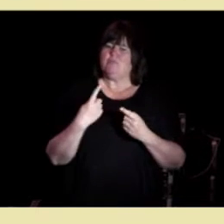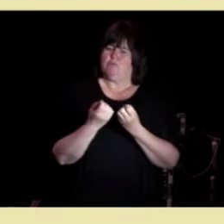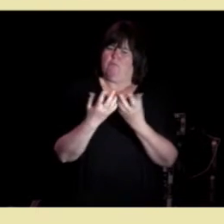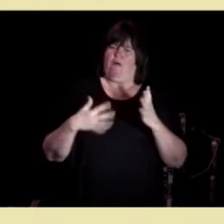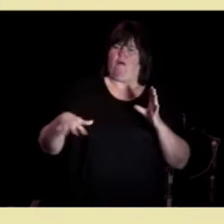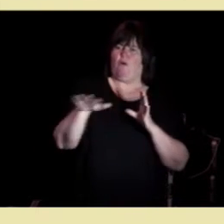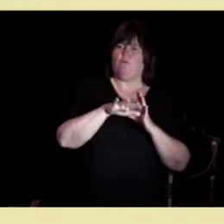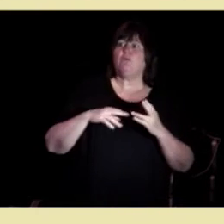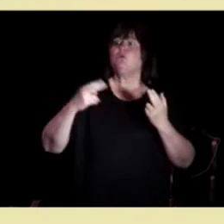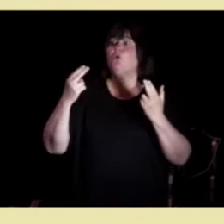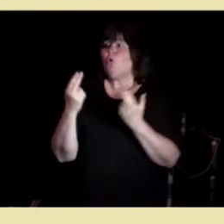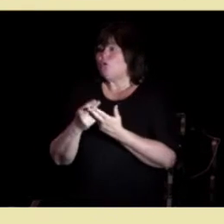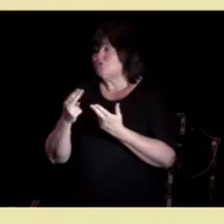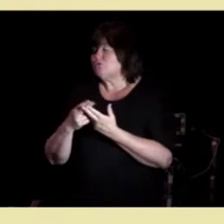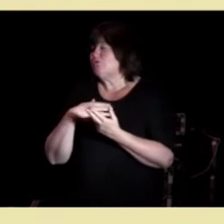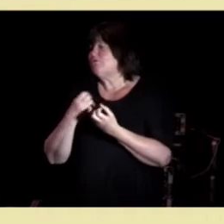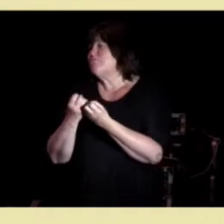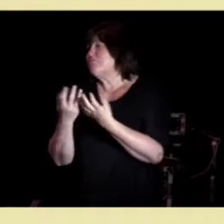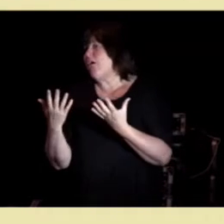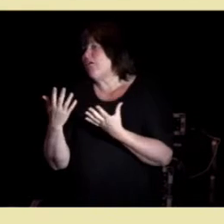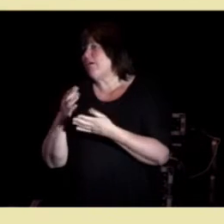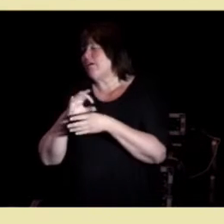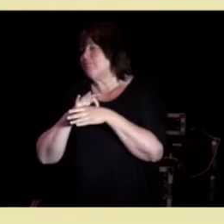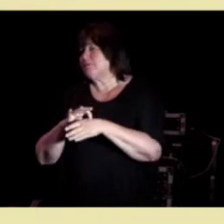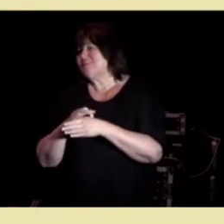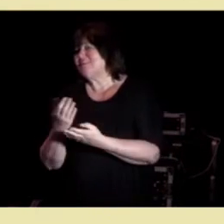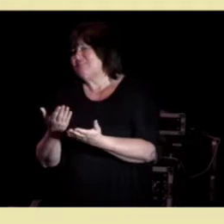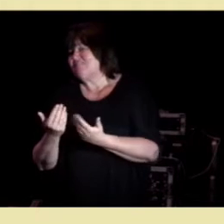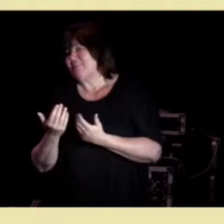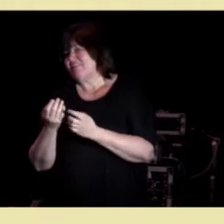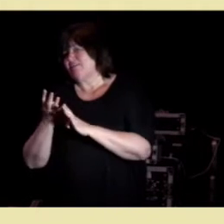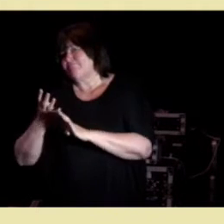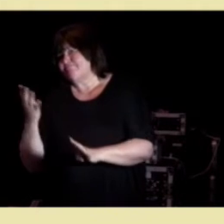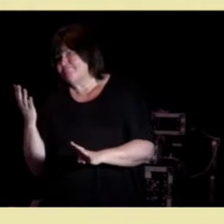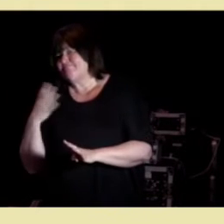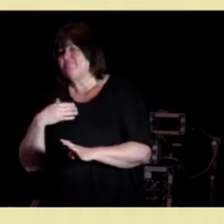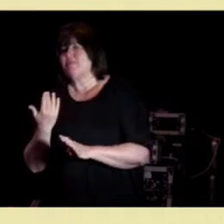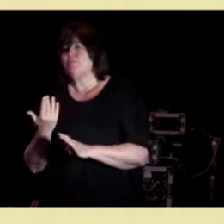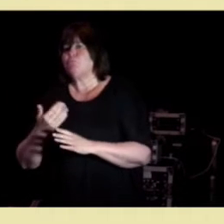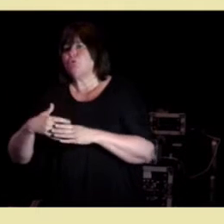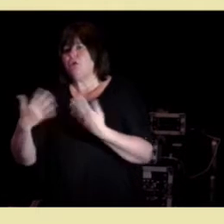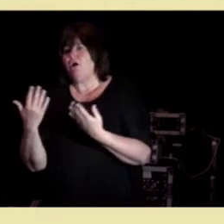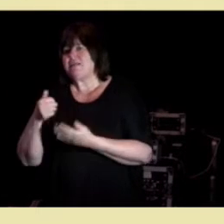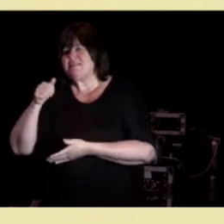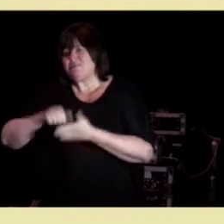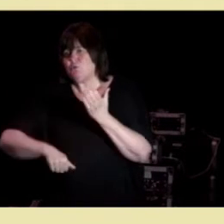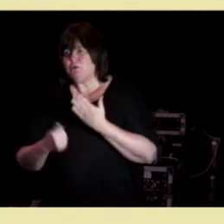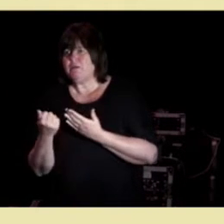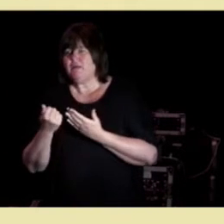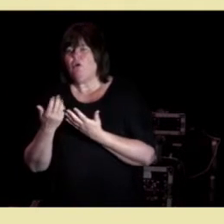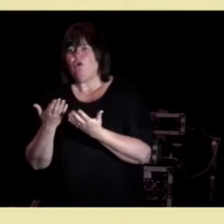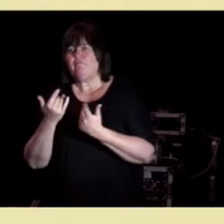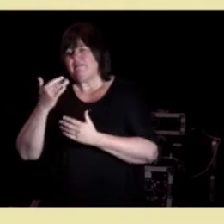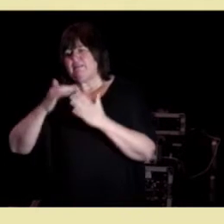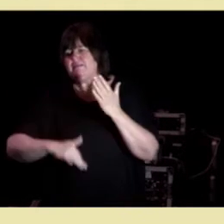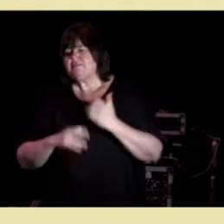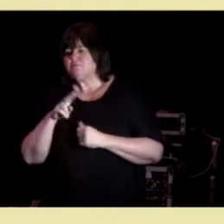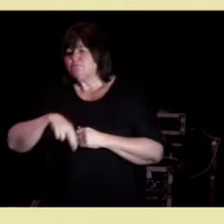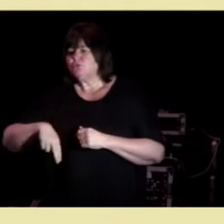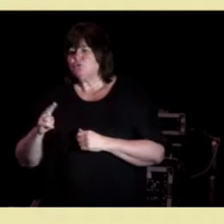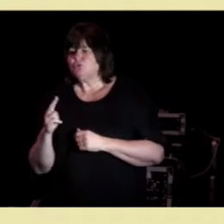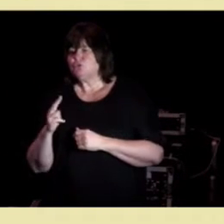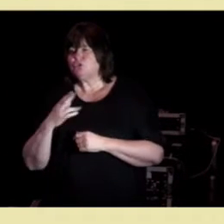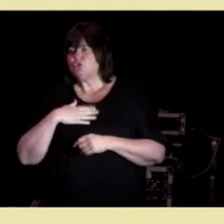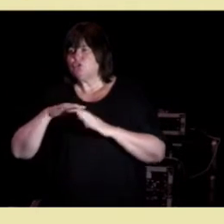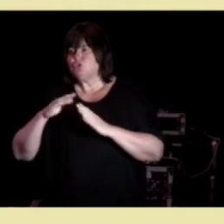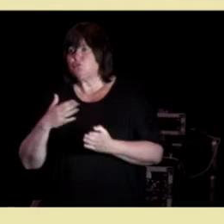fordi mange pasienter venter på dagkirurgi, og ventelistene til norske sykehus består av mange